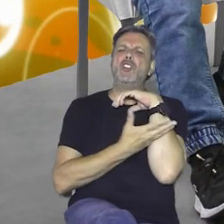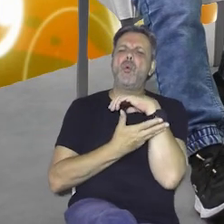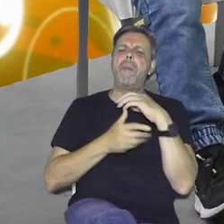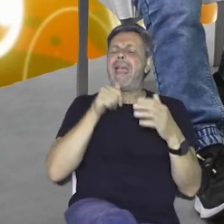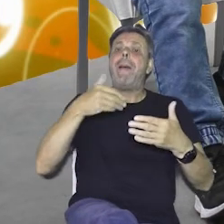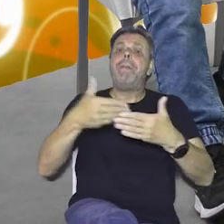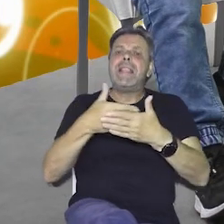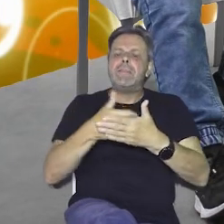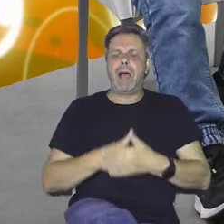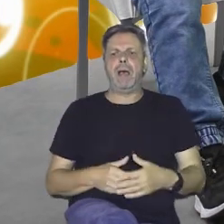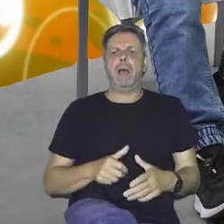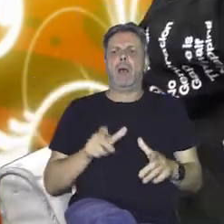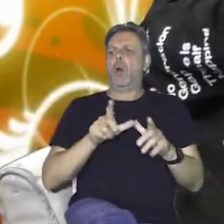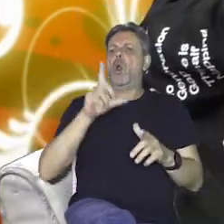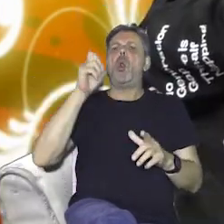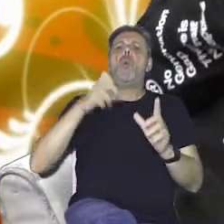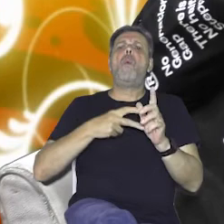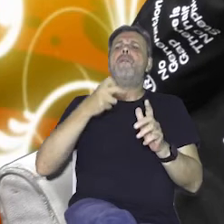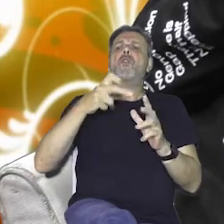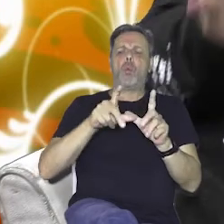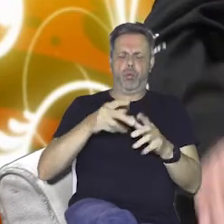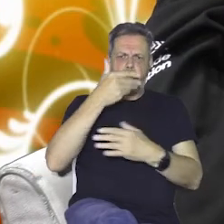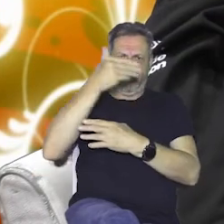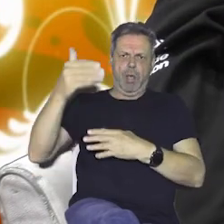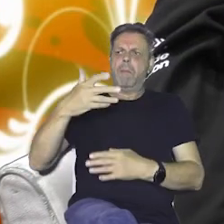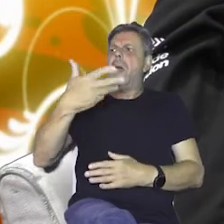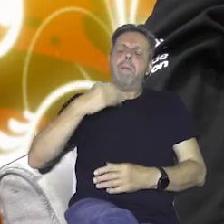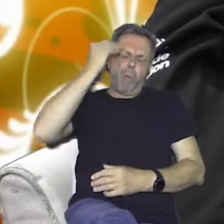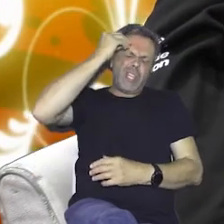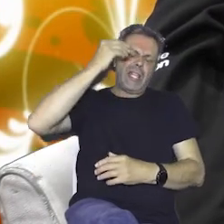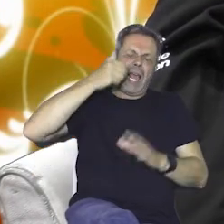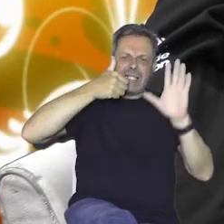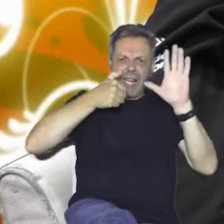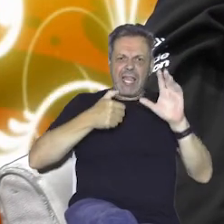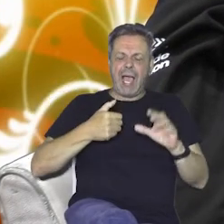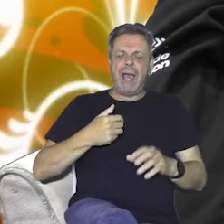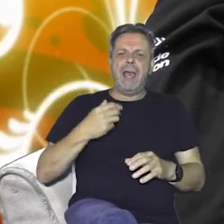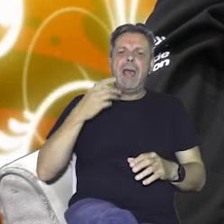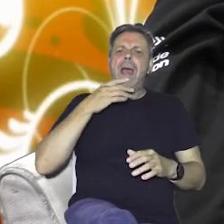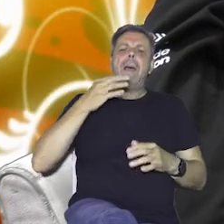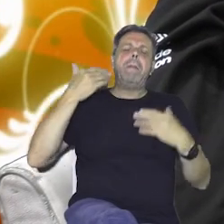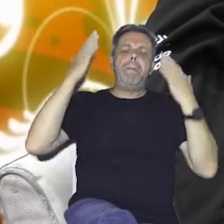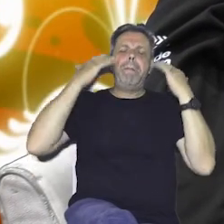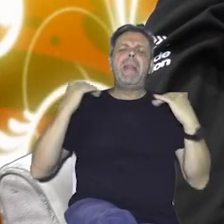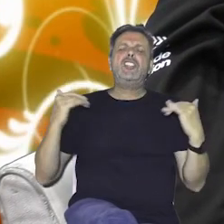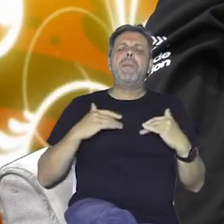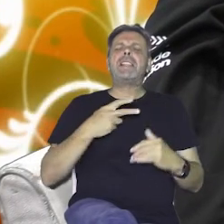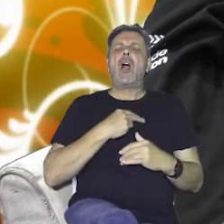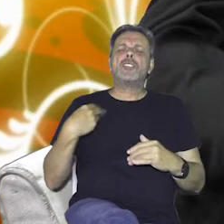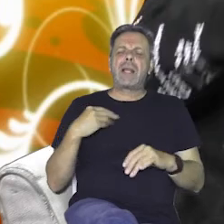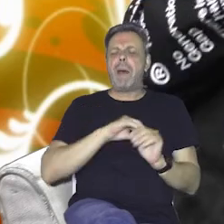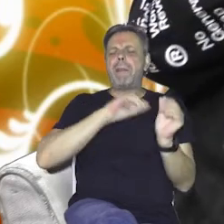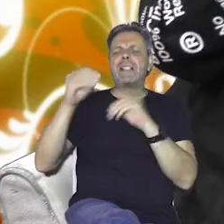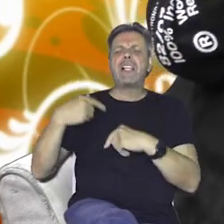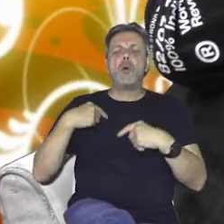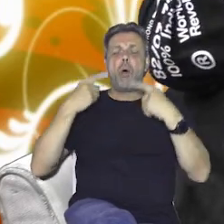pisma. U Luvru me na tebe davno podsjetila slika, principesa od Zagreba, preseljena si u moje oči